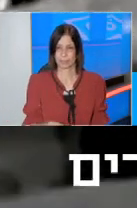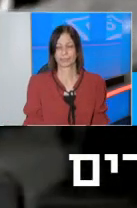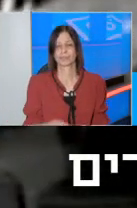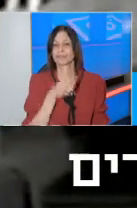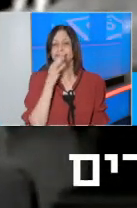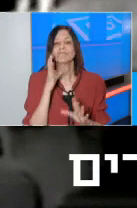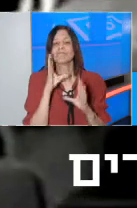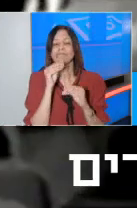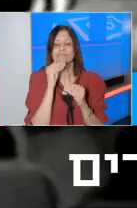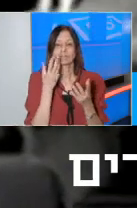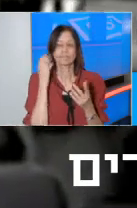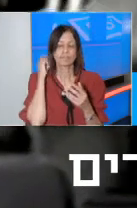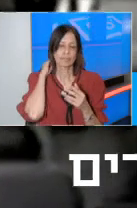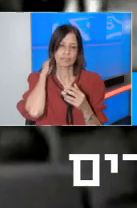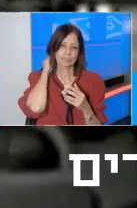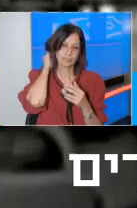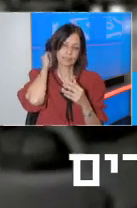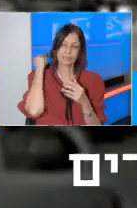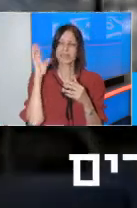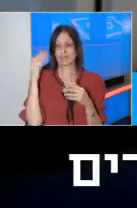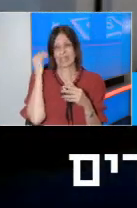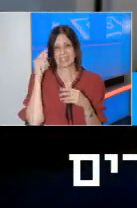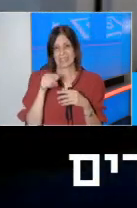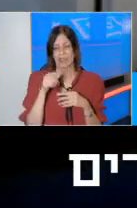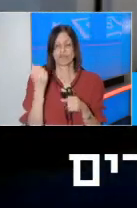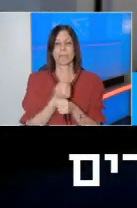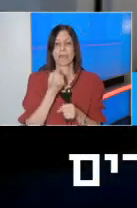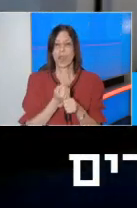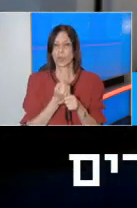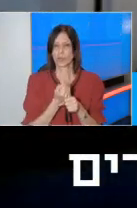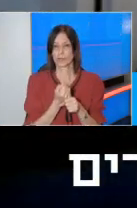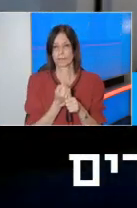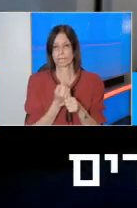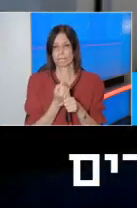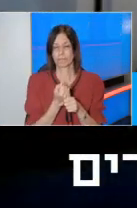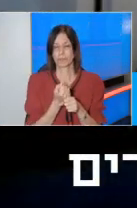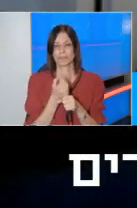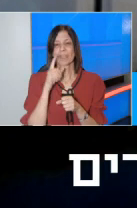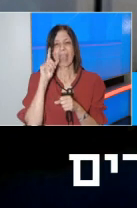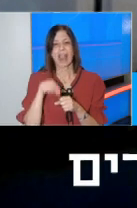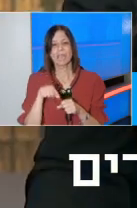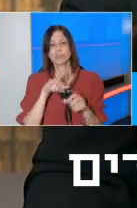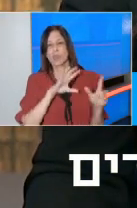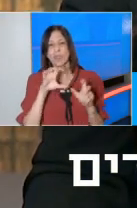בואי כן. נדבר באמת על, על, על בתי ספר האלה שפעלו בין השנים